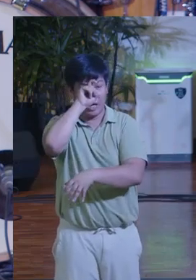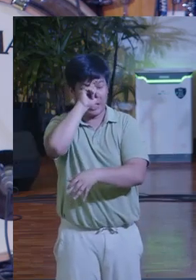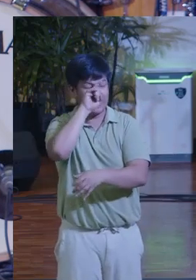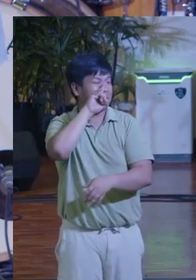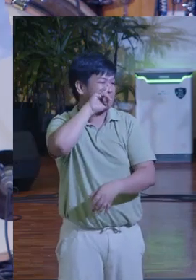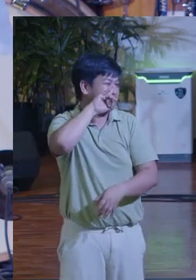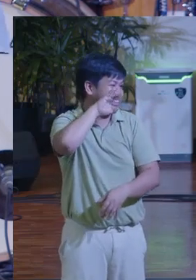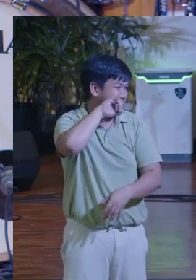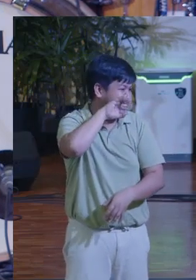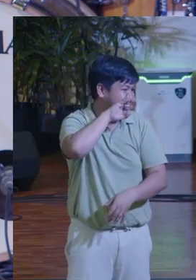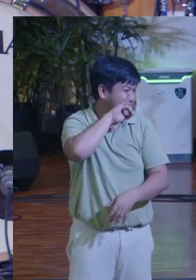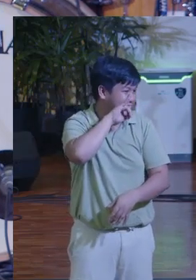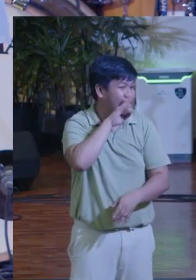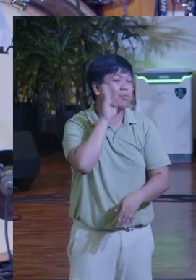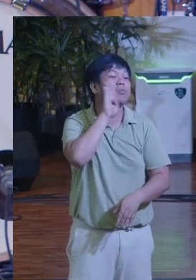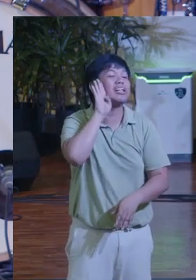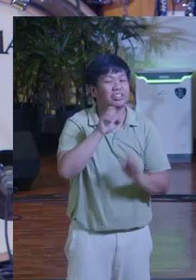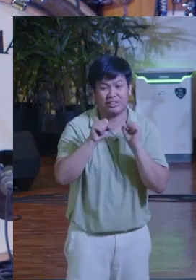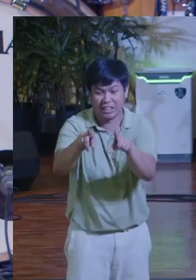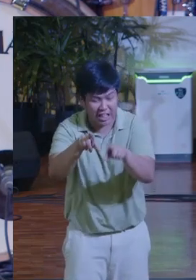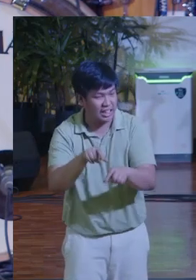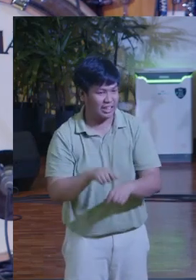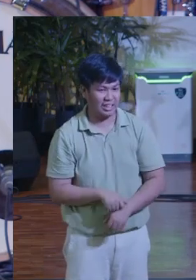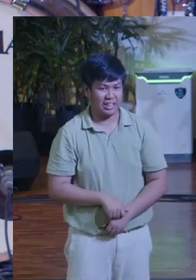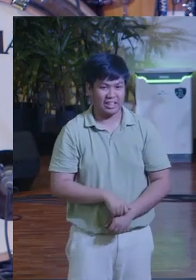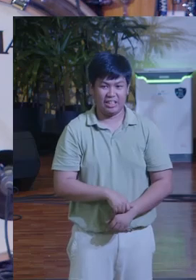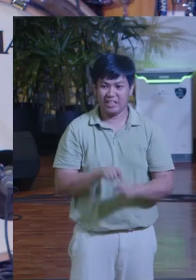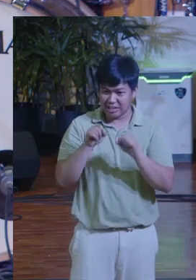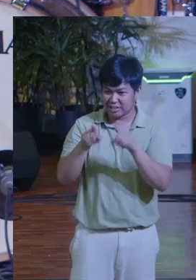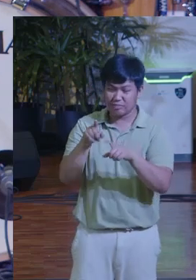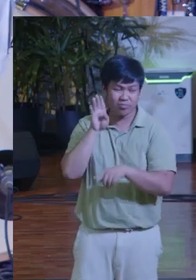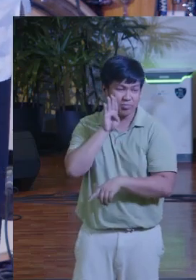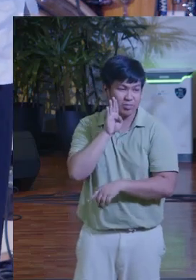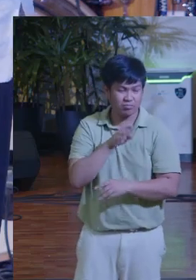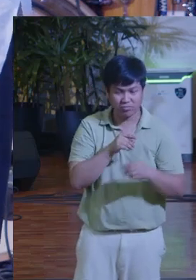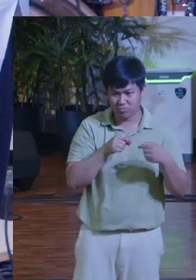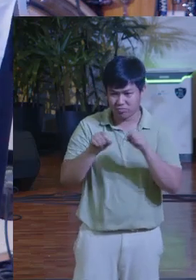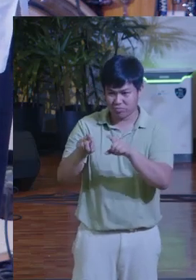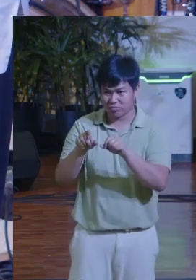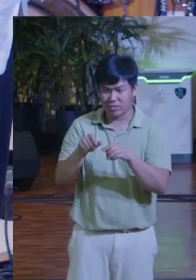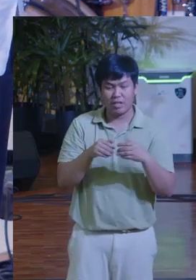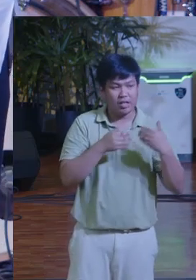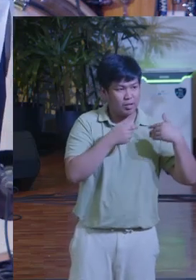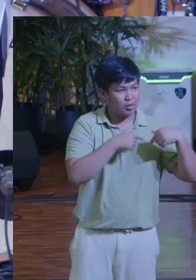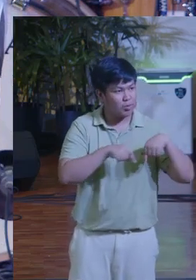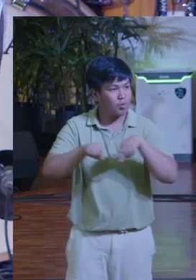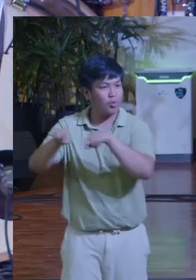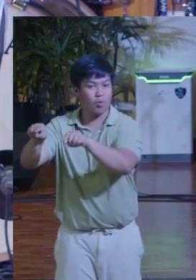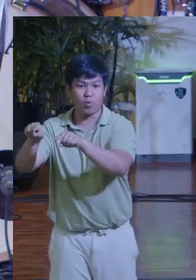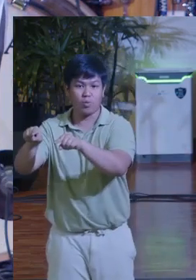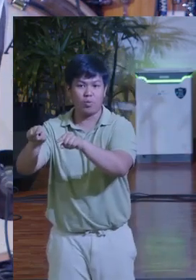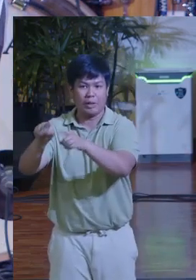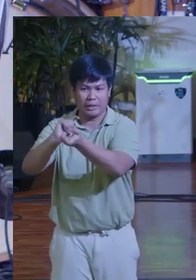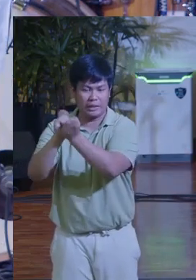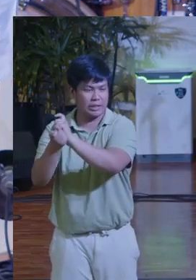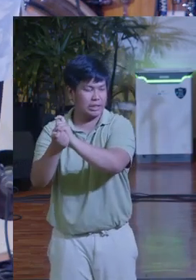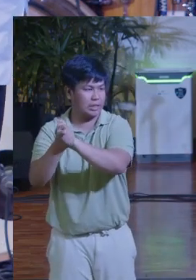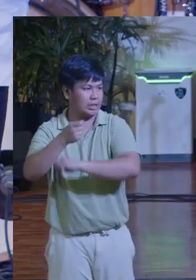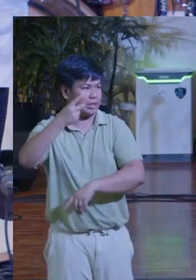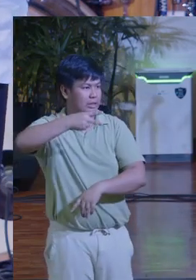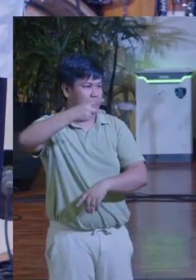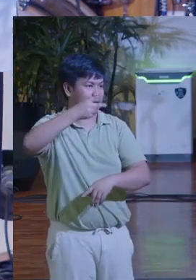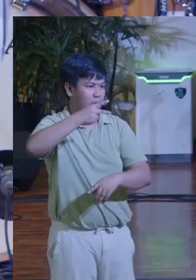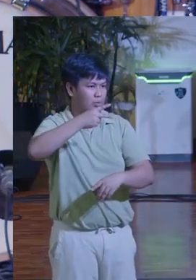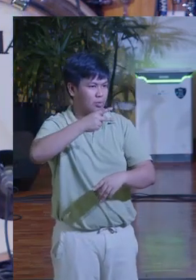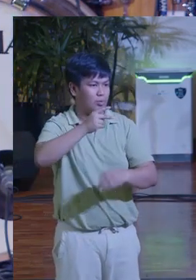sa Ehipto, siya ay naging prime minister ng Egypt, at dahil sa kanyang pamumuno at magandang